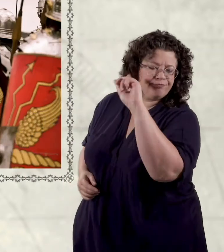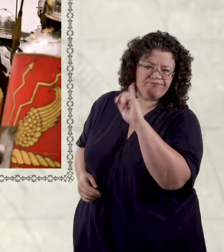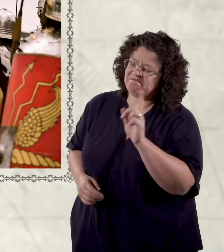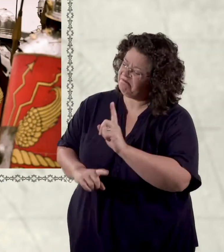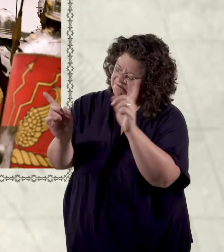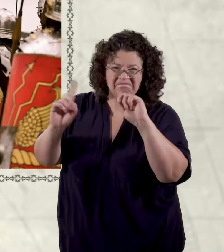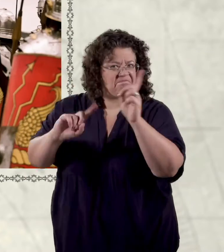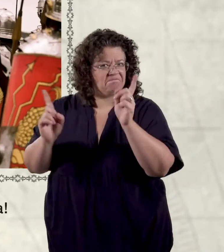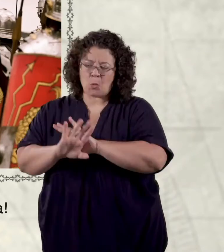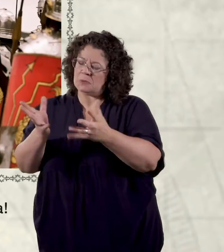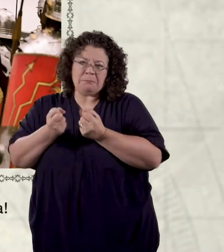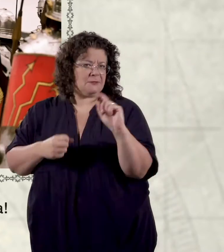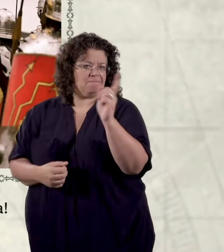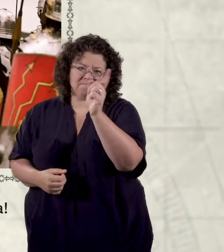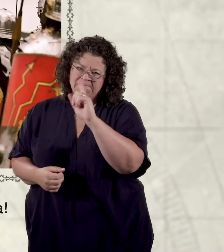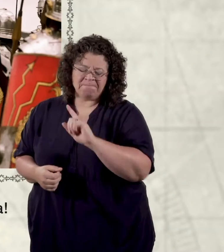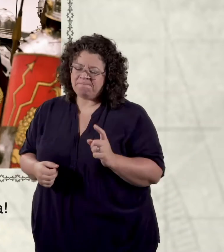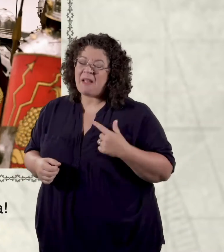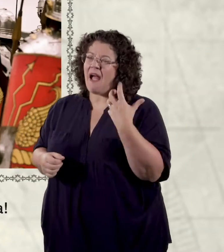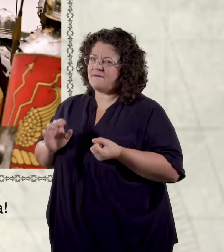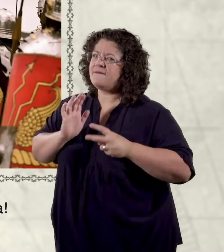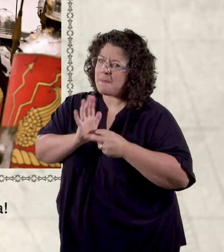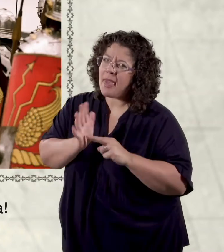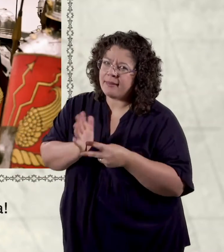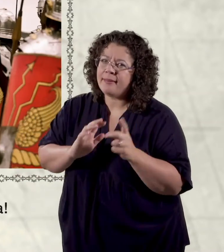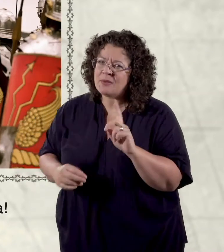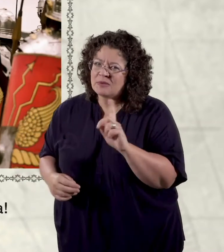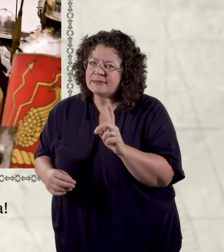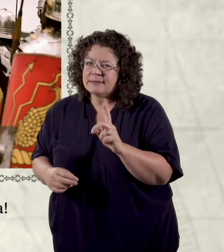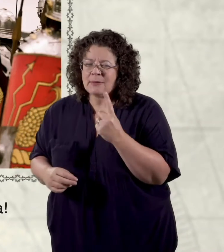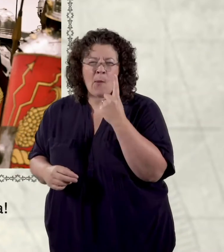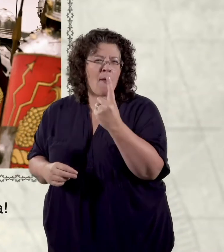Rhufeiniaid. Do'n i ddim am wneud hynny. O na!